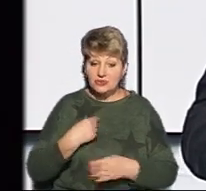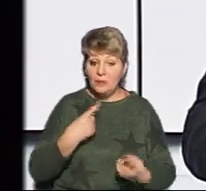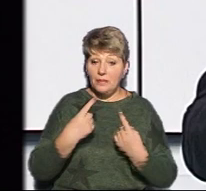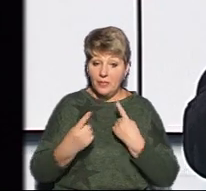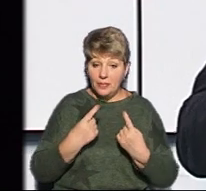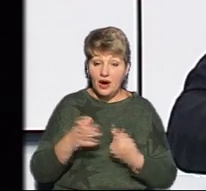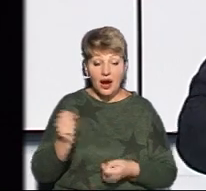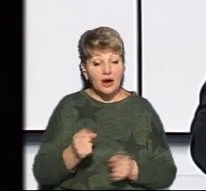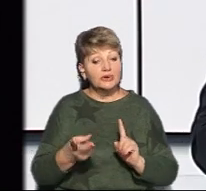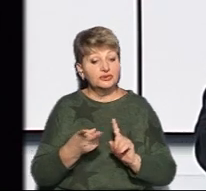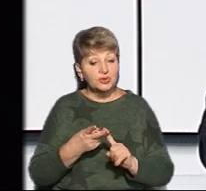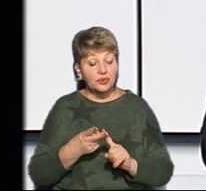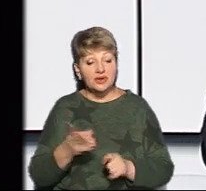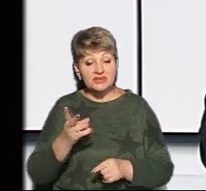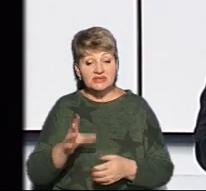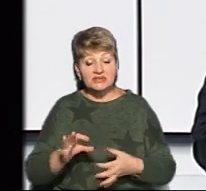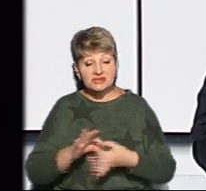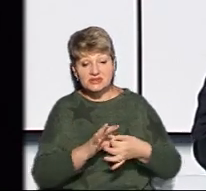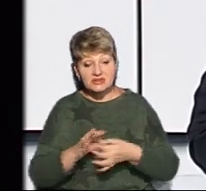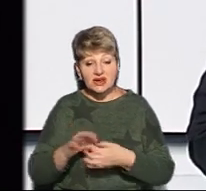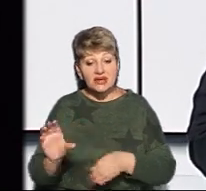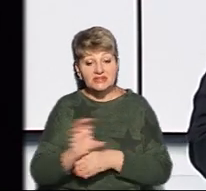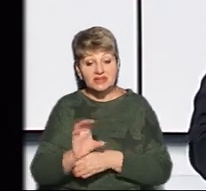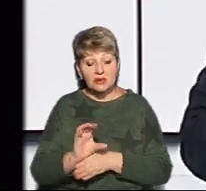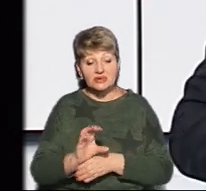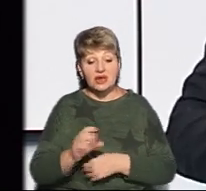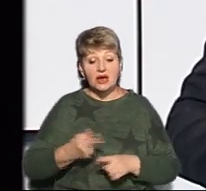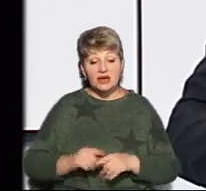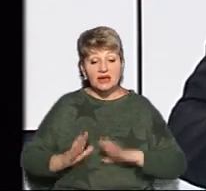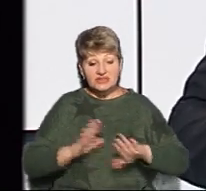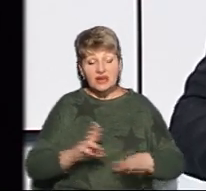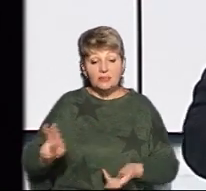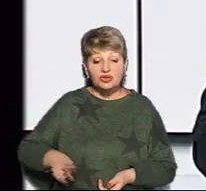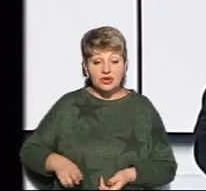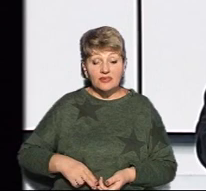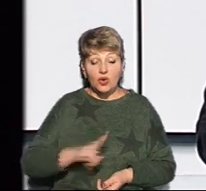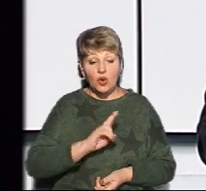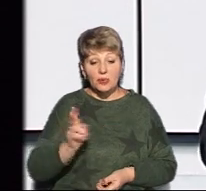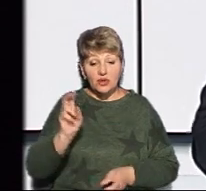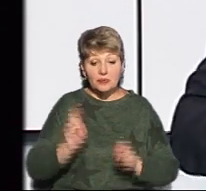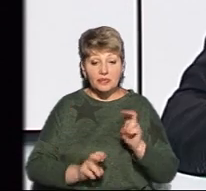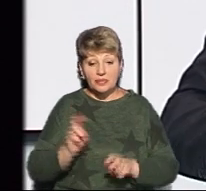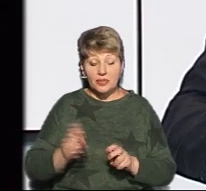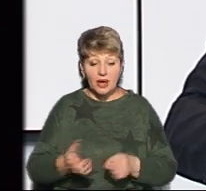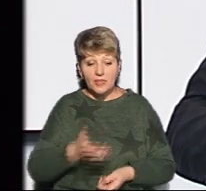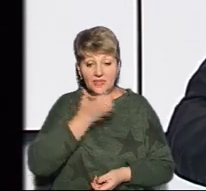гостем продовжує. З нами на скайп зв'язку зі Сміли Станіслав Голубець. Він заступник директора комунального підприємства «Сміла Комунтеплоенерго».